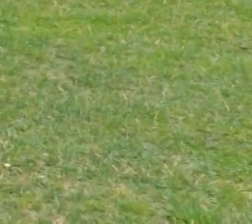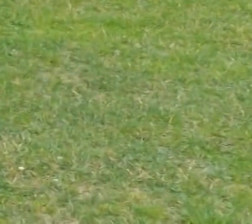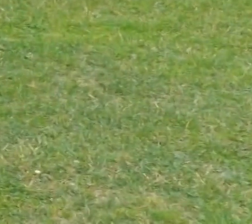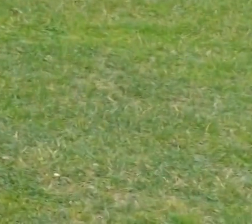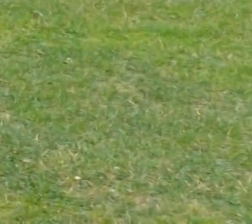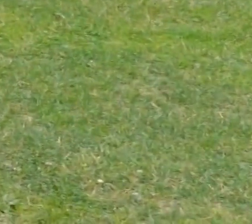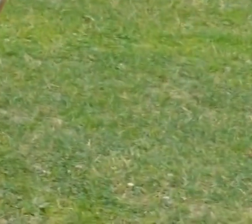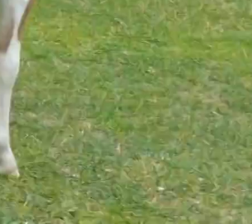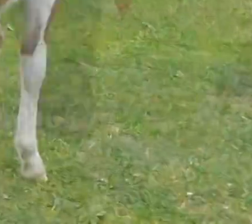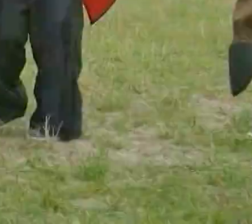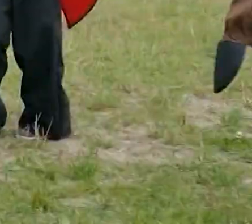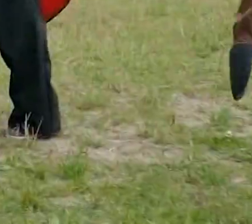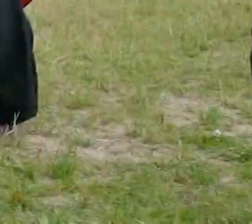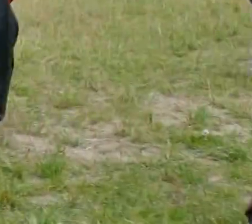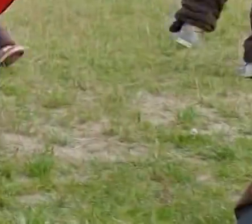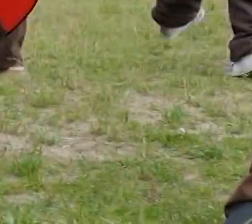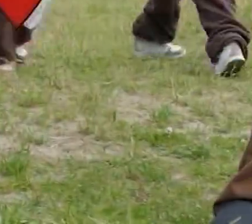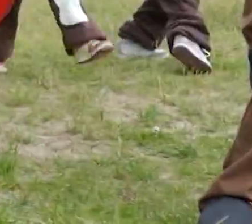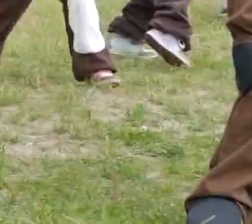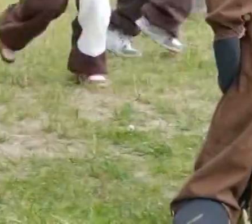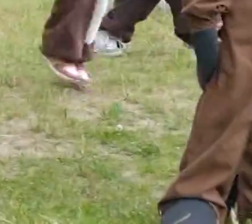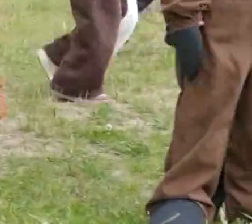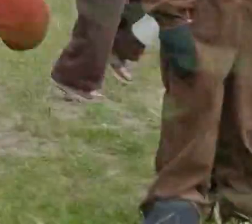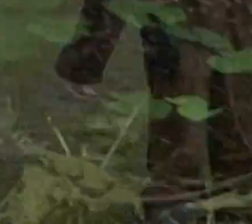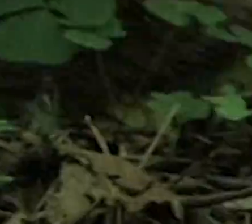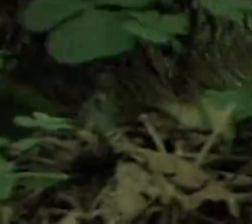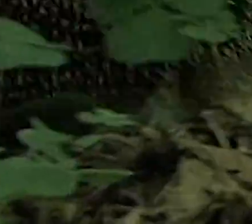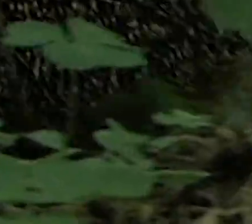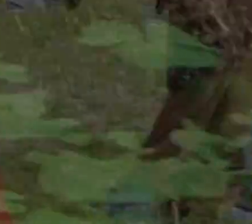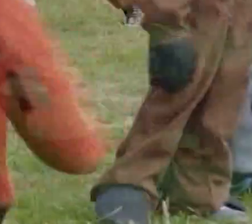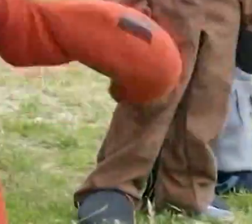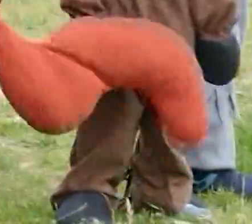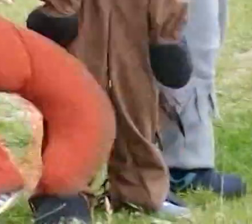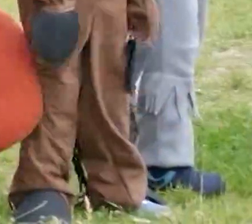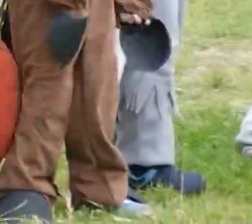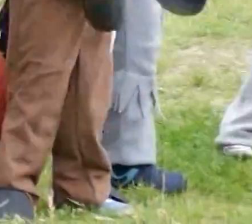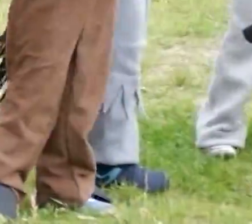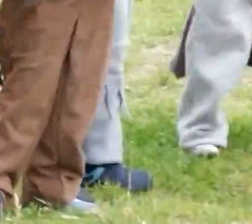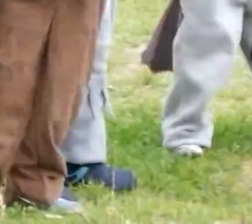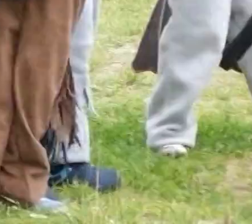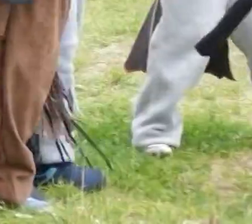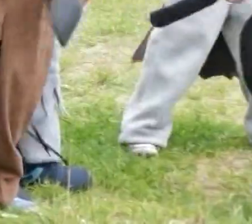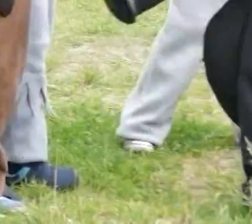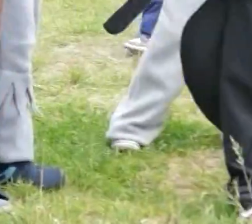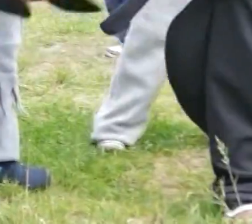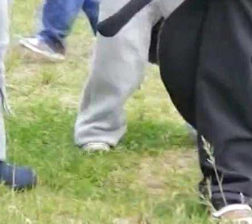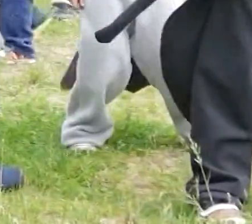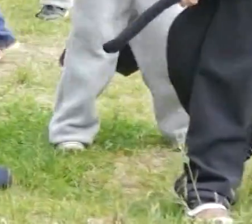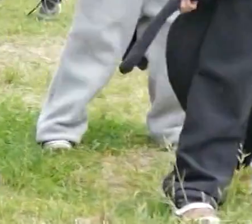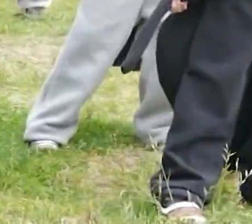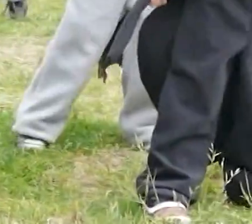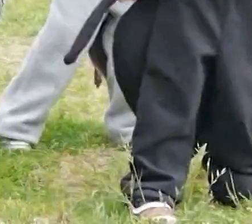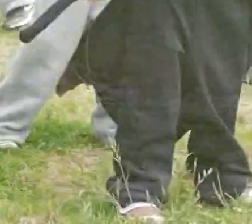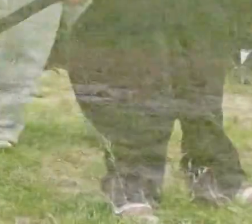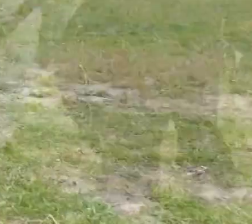przyjaciele i my dla nich też. I każdego trzeba kochać, śpiewa mały jeż. Zwierzątkowo, zwierzątkowo